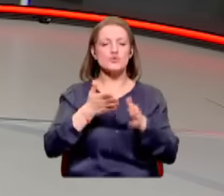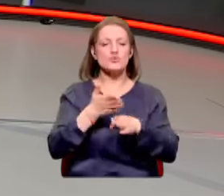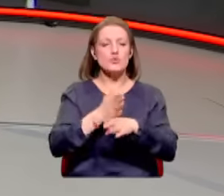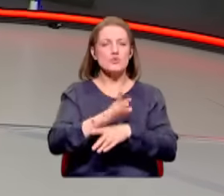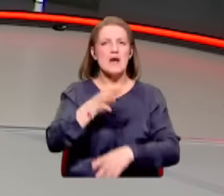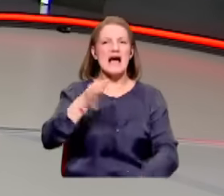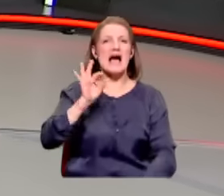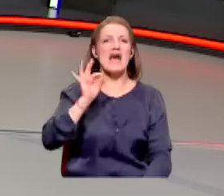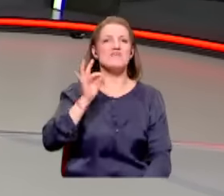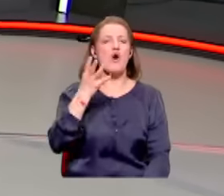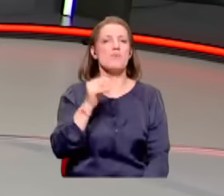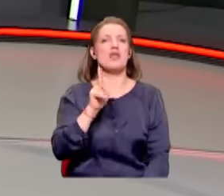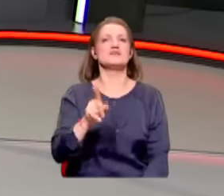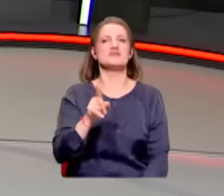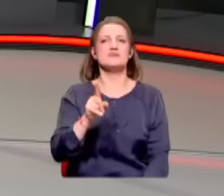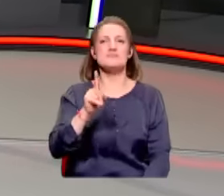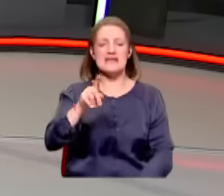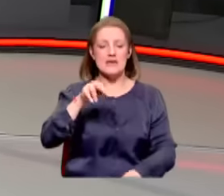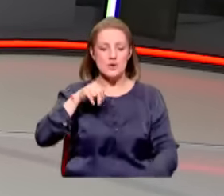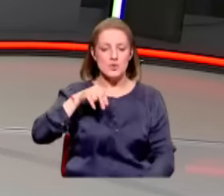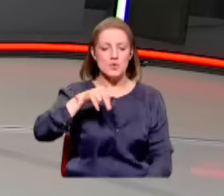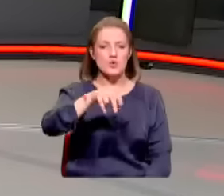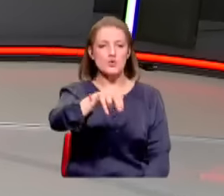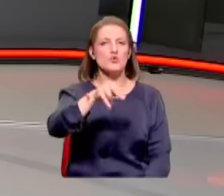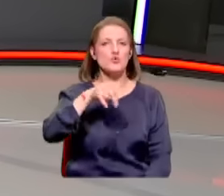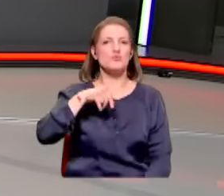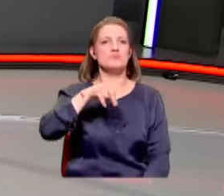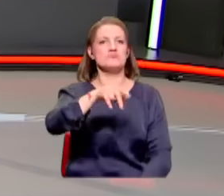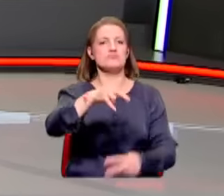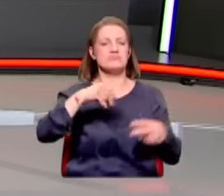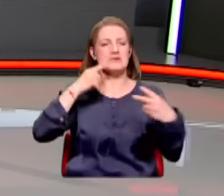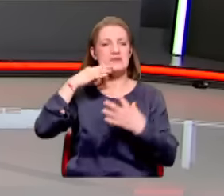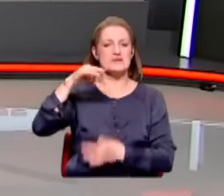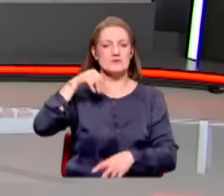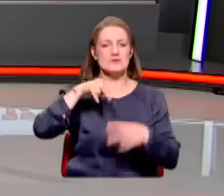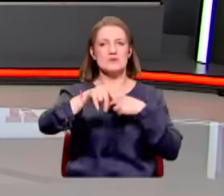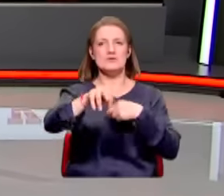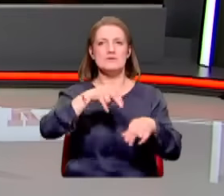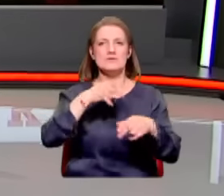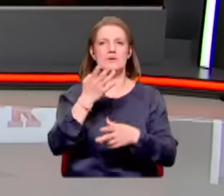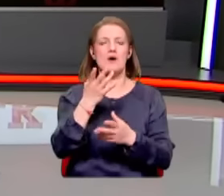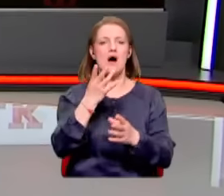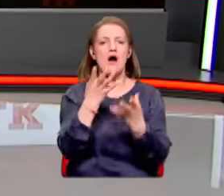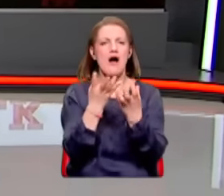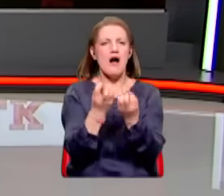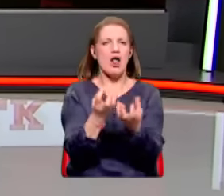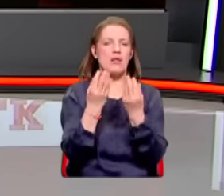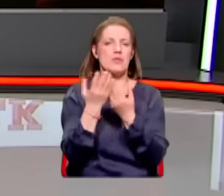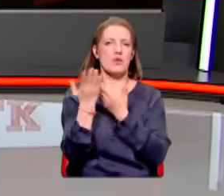kafeteryalar, şunlar bunlar. Çünkü bir yaya yolu yapılmak istendi orası. Ama bir yaya otoyolu oldu.